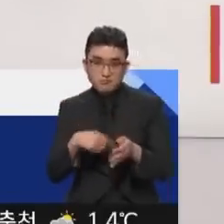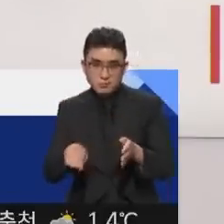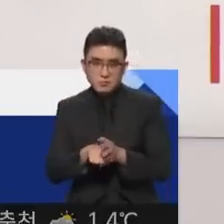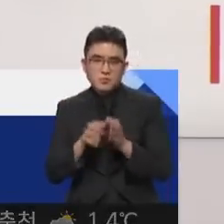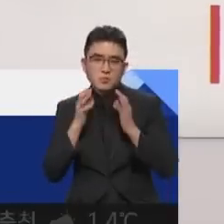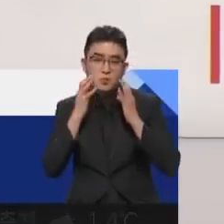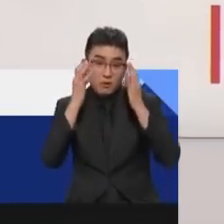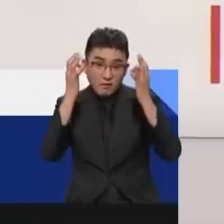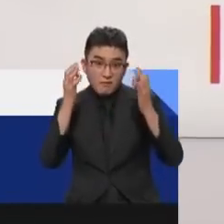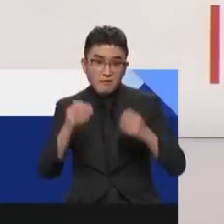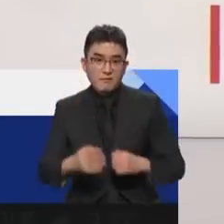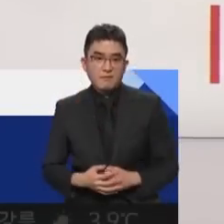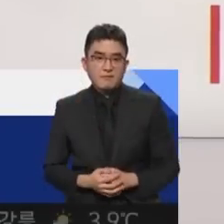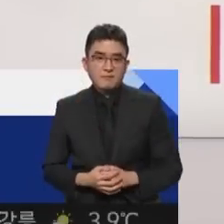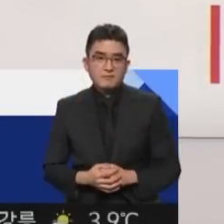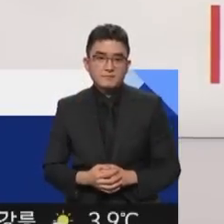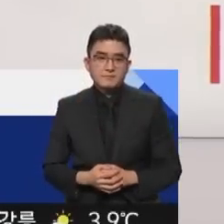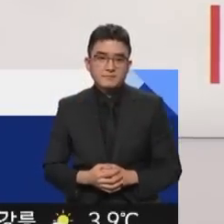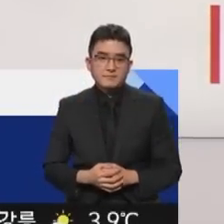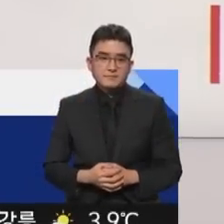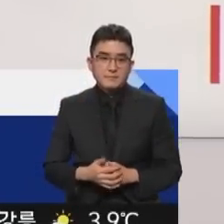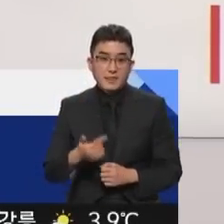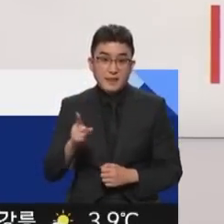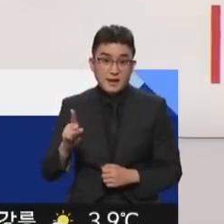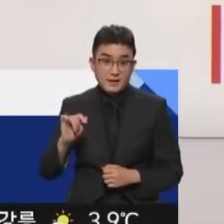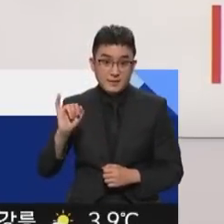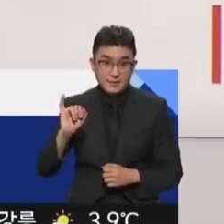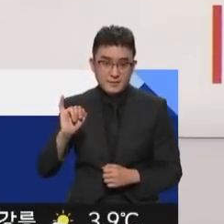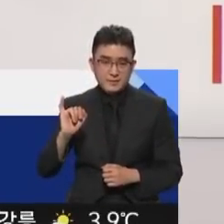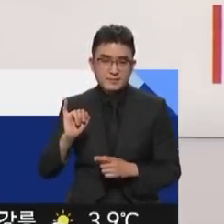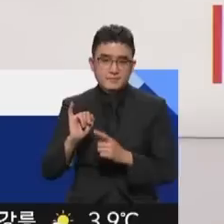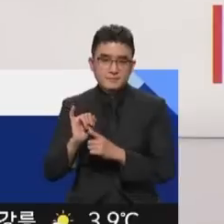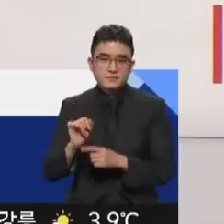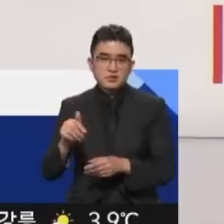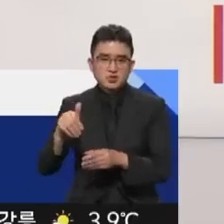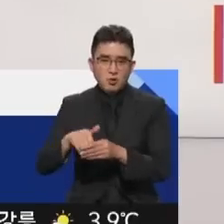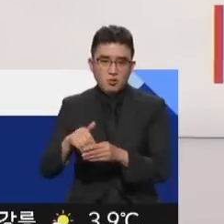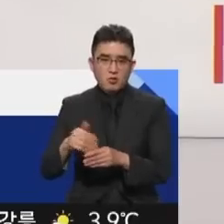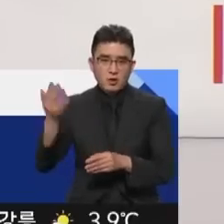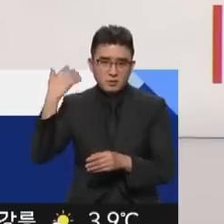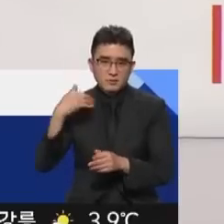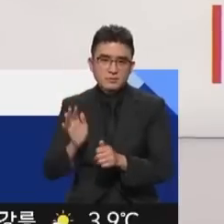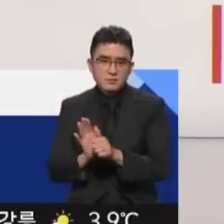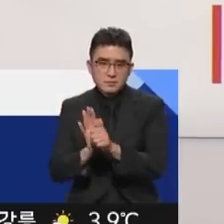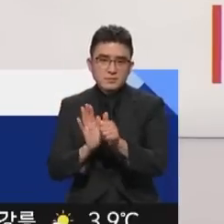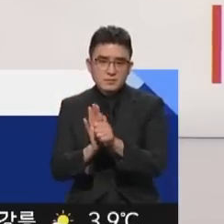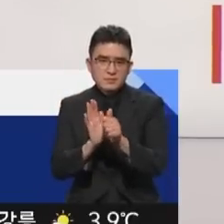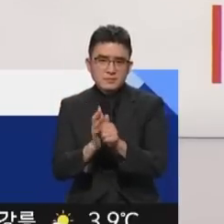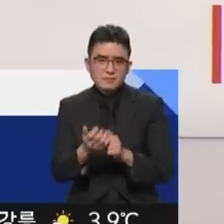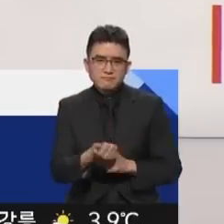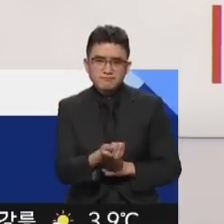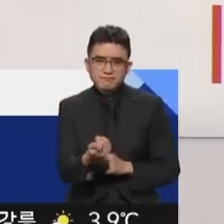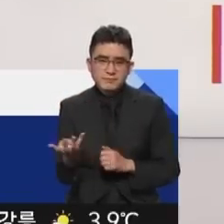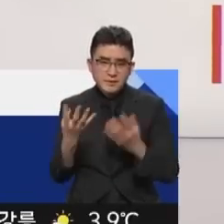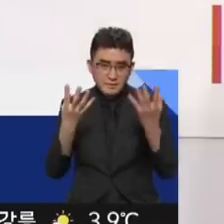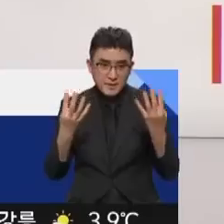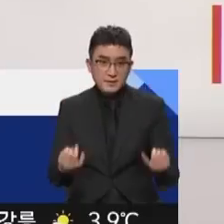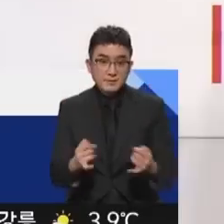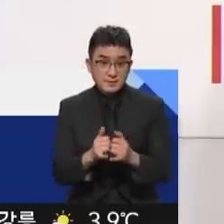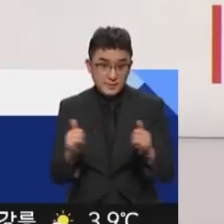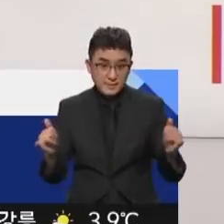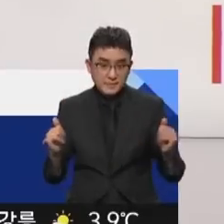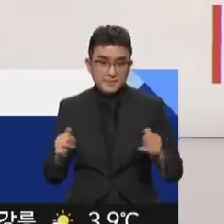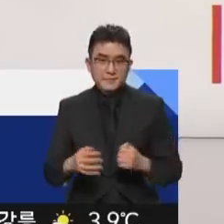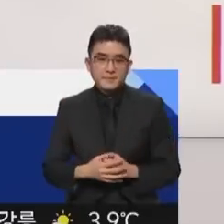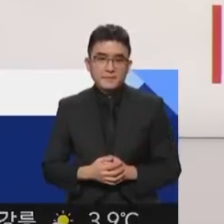이미 나경원 전 대표의 선거를 계속 지원해왔던 그런 분들을 상당수가